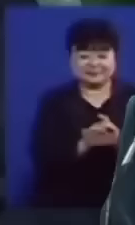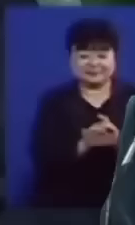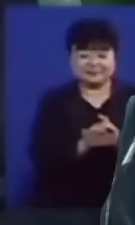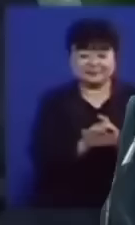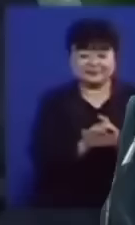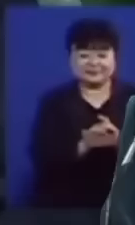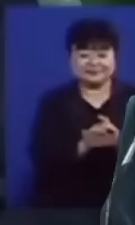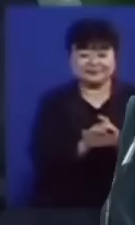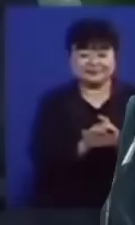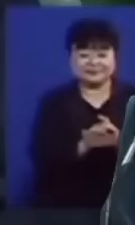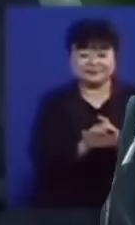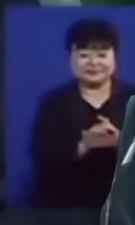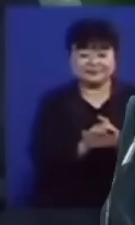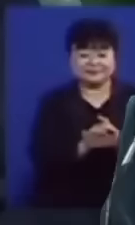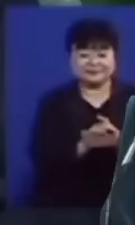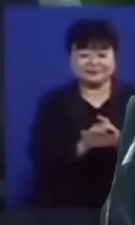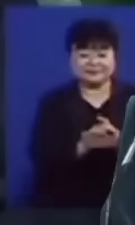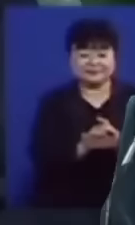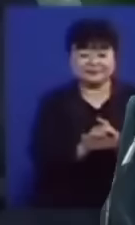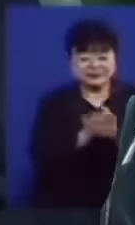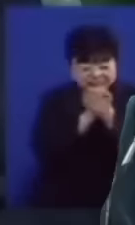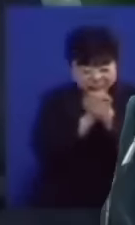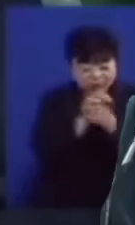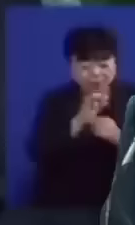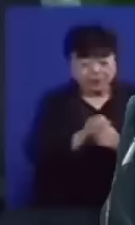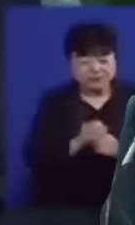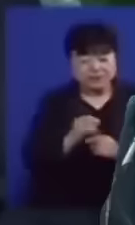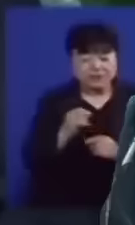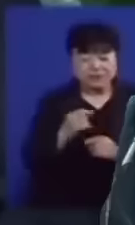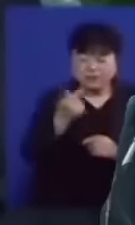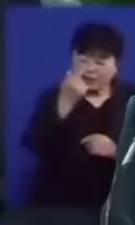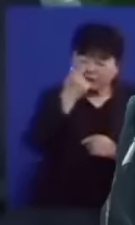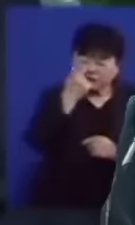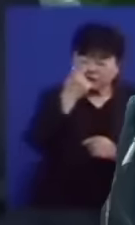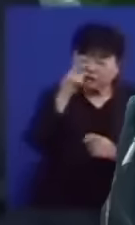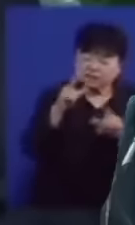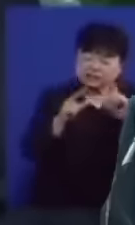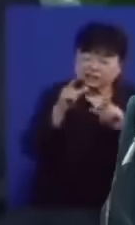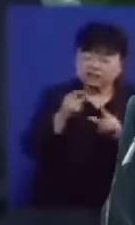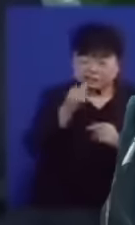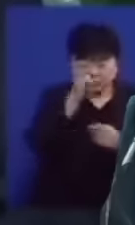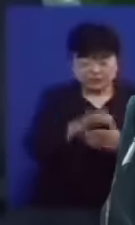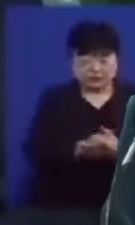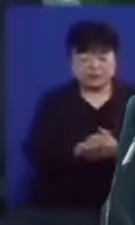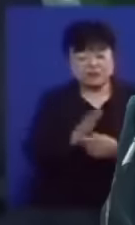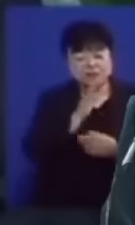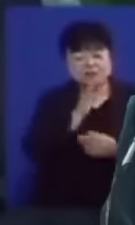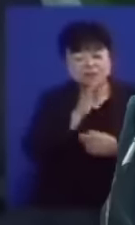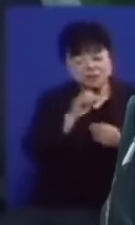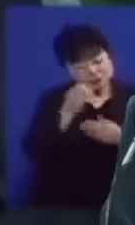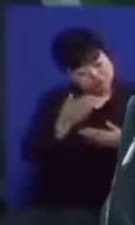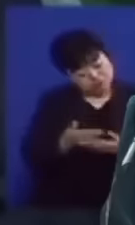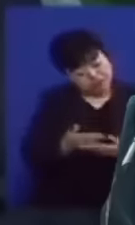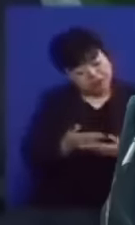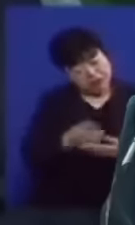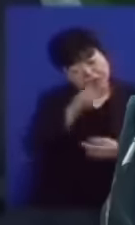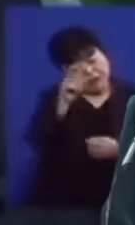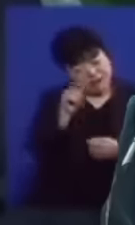사실은 기도하면서 형식적으로 하는 사람 많습니다. 정말 기도 응답하실까?